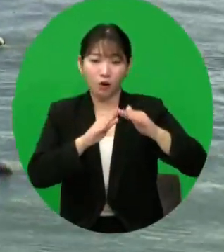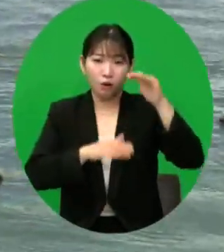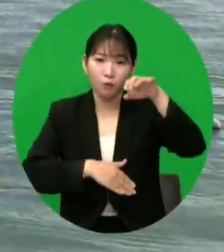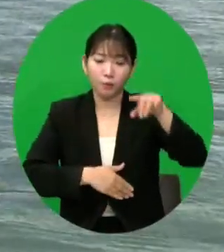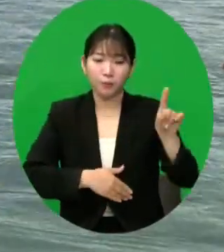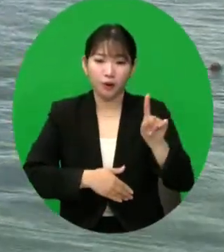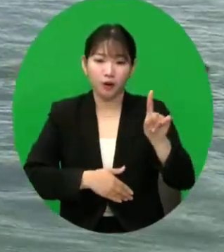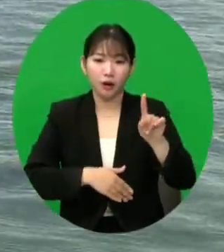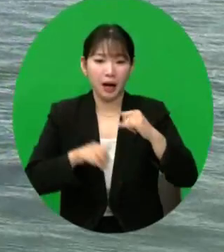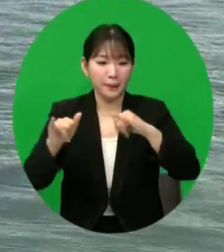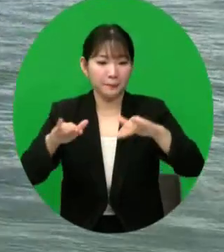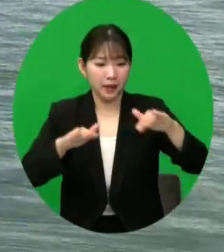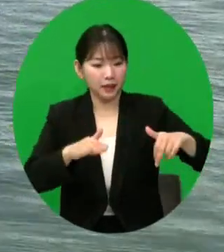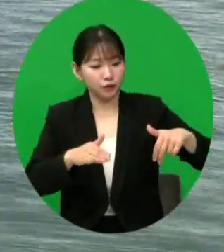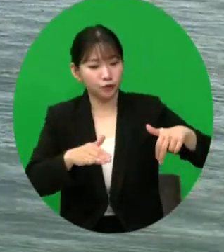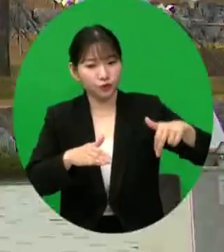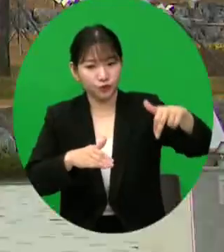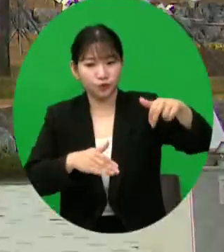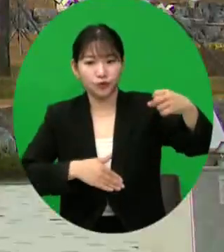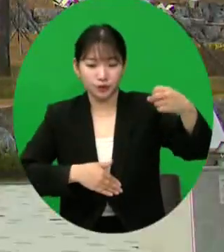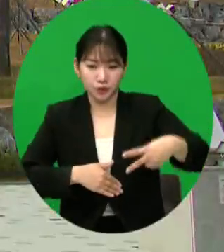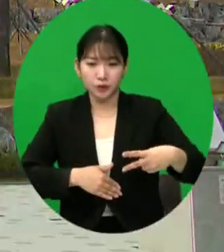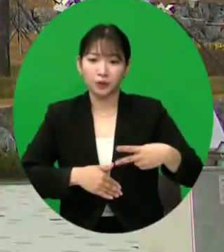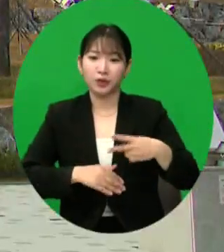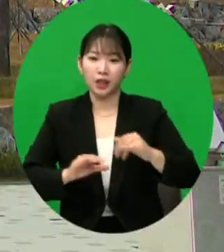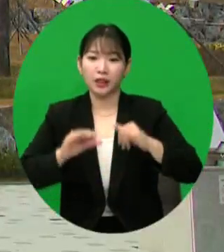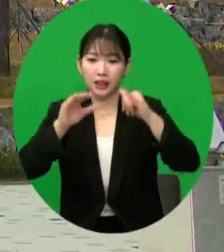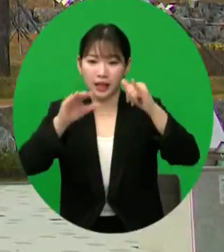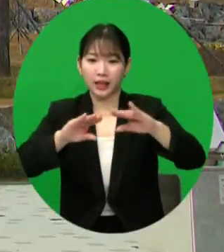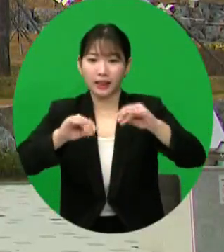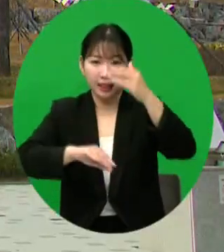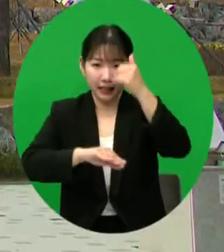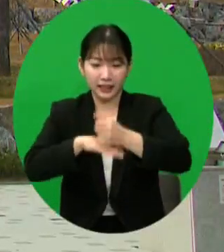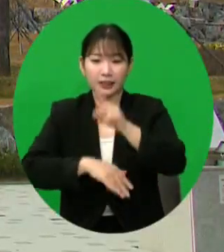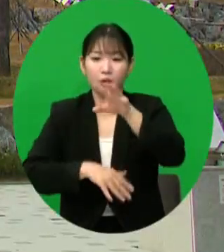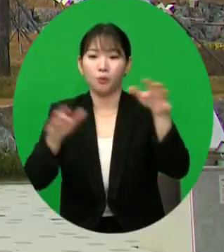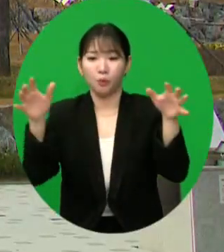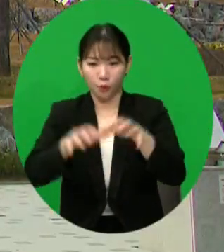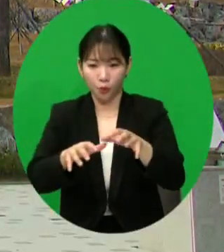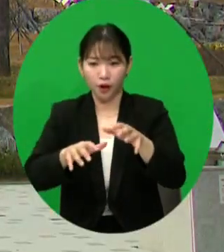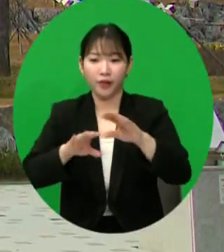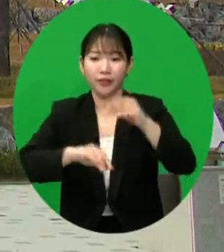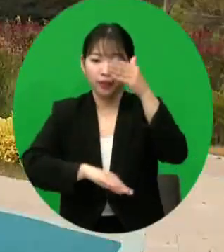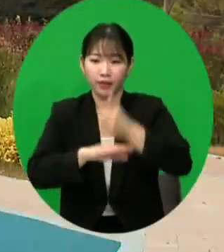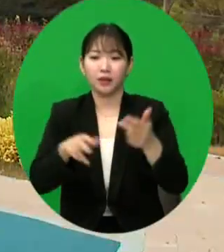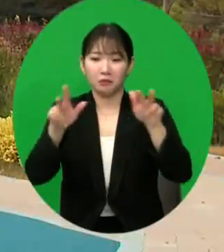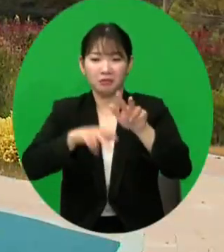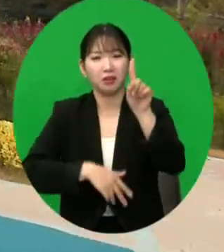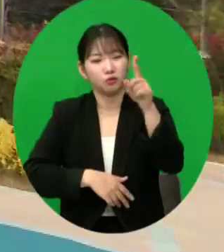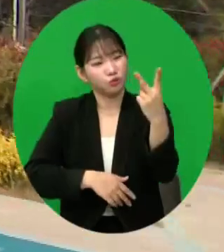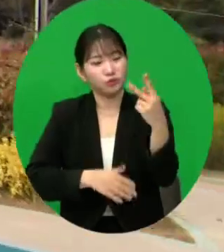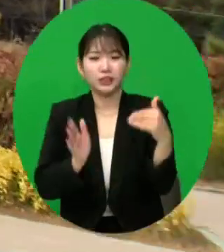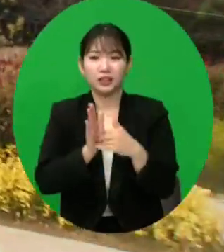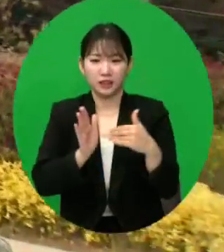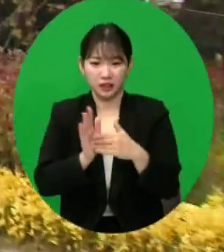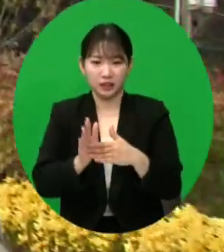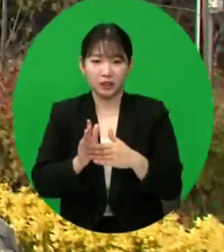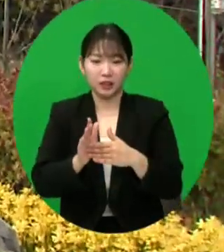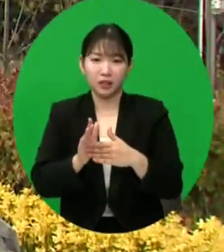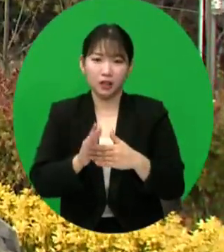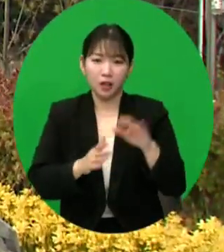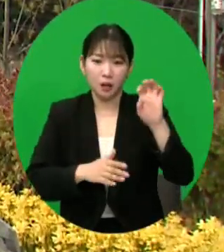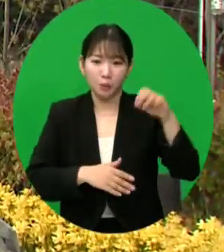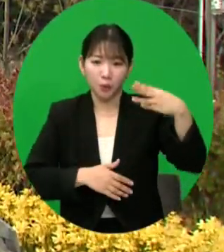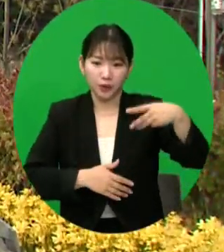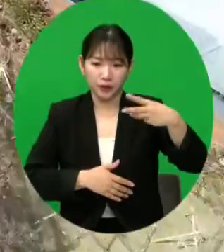관광시설은 바다 위를 걷는 스카이워크와 세계의 땅끝을 한 곳에 모은 땅끝 공원이 전부, 포르투갈